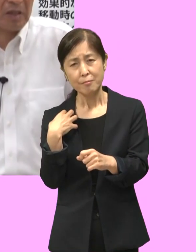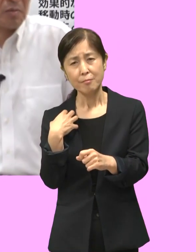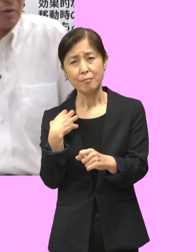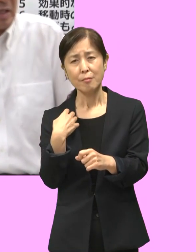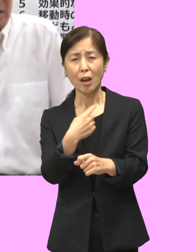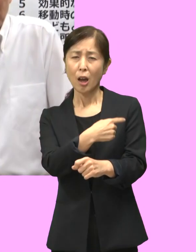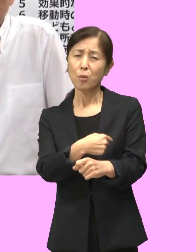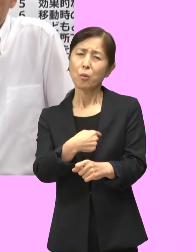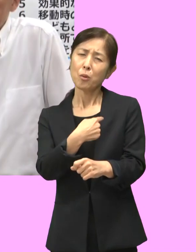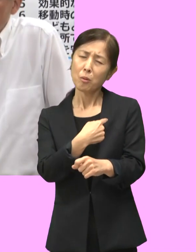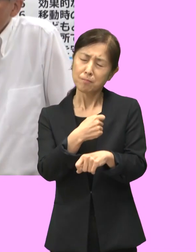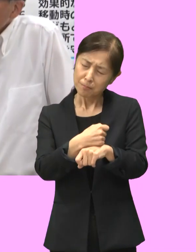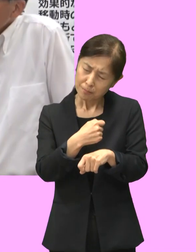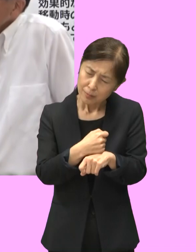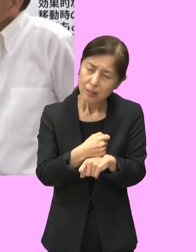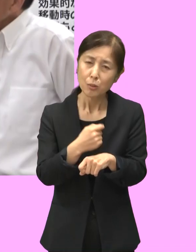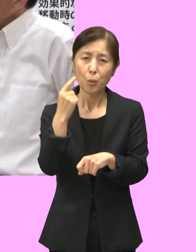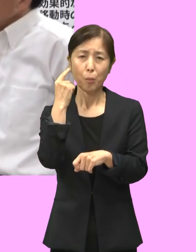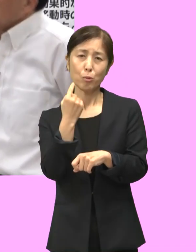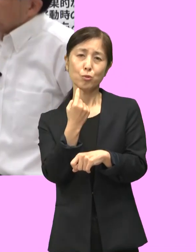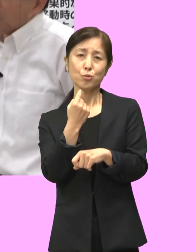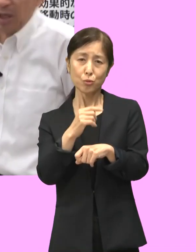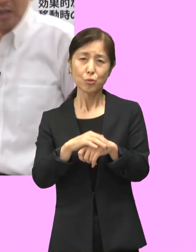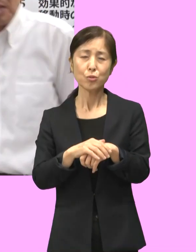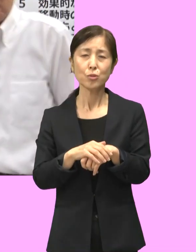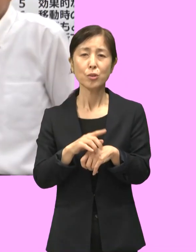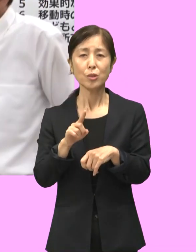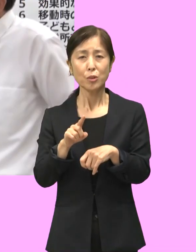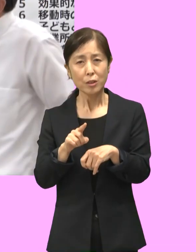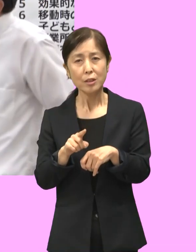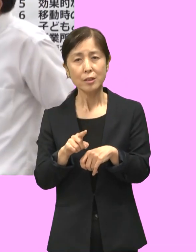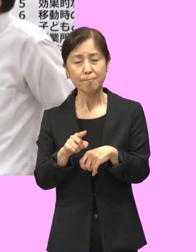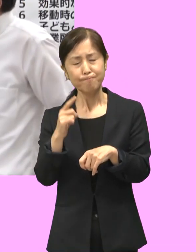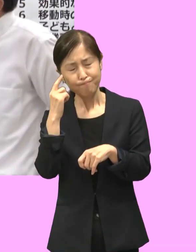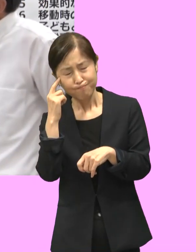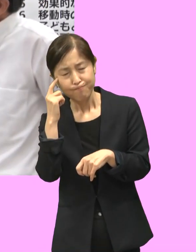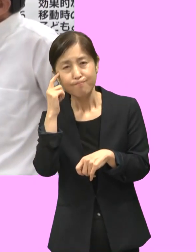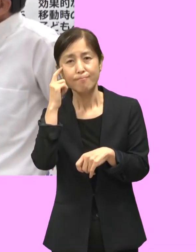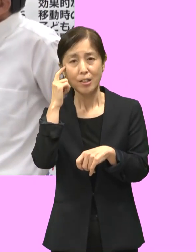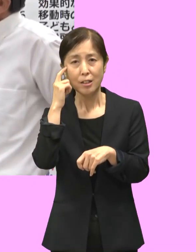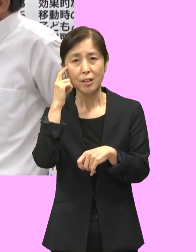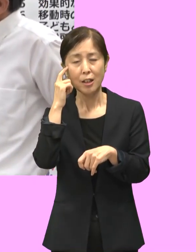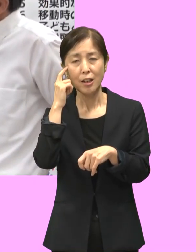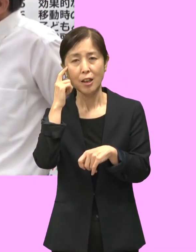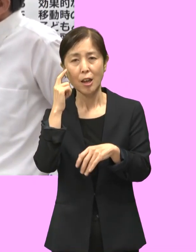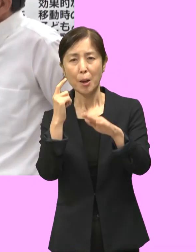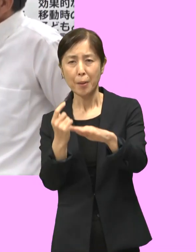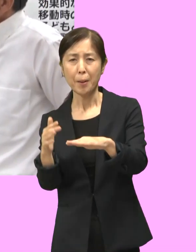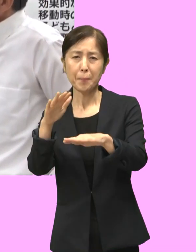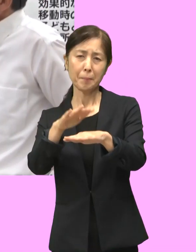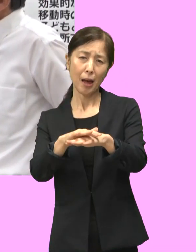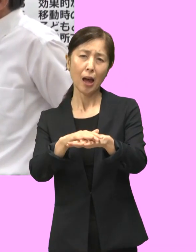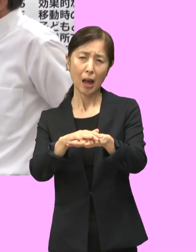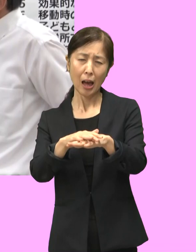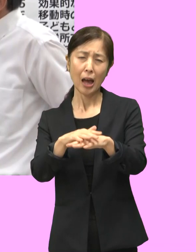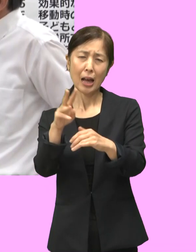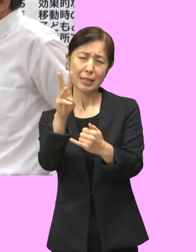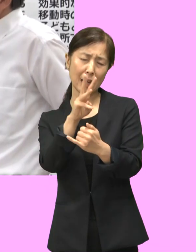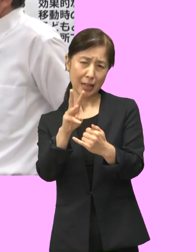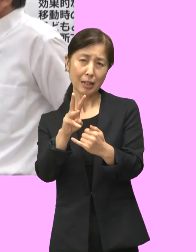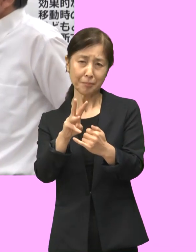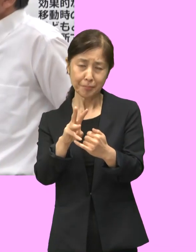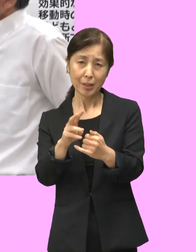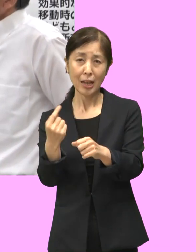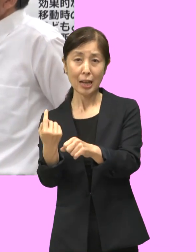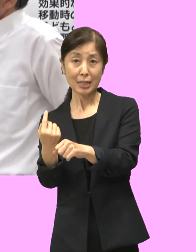心理面でも大変だと思いますが、そういった面も考えてですね、そういう多重災害、昨年でも被害に遭った方